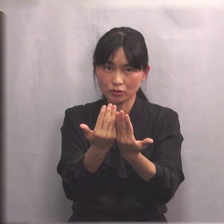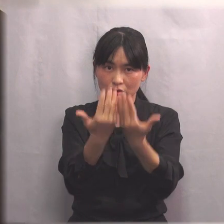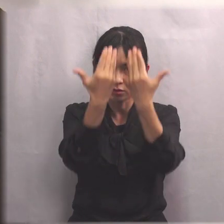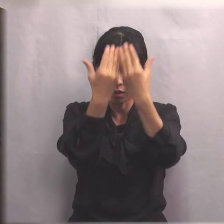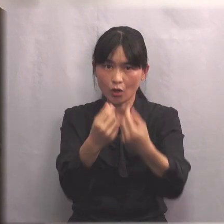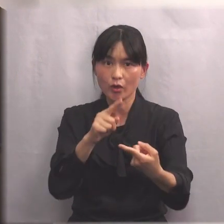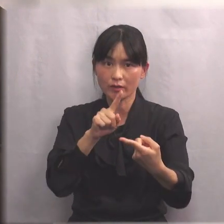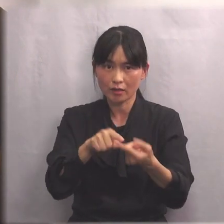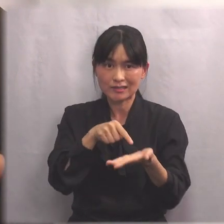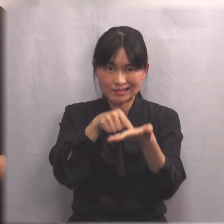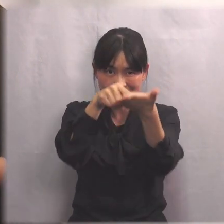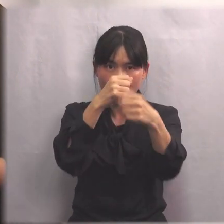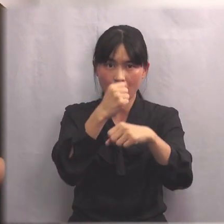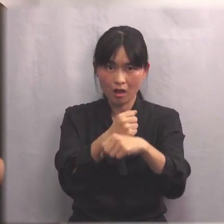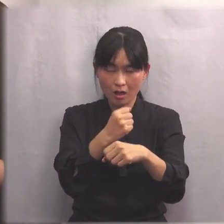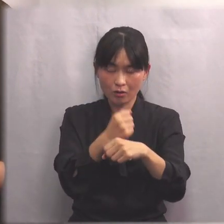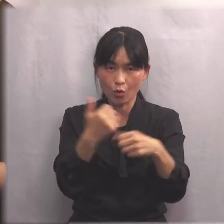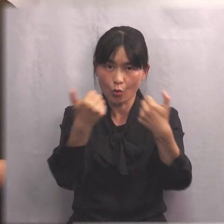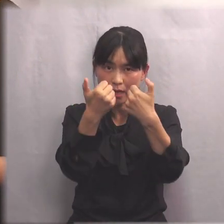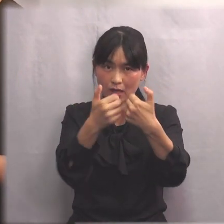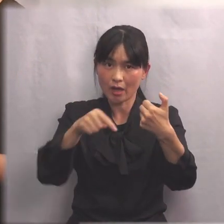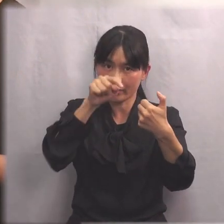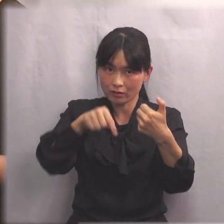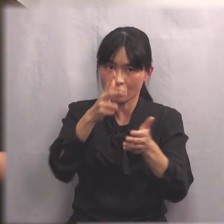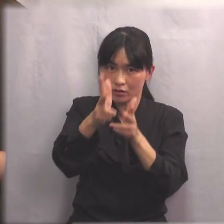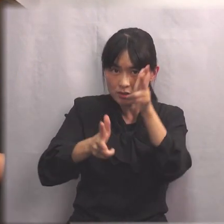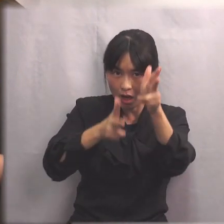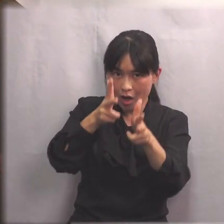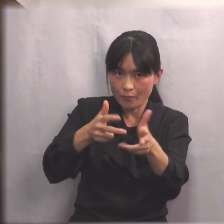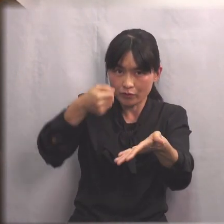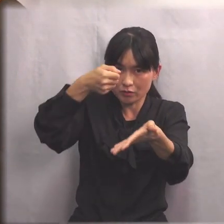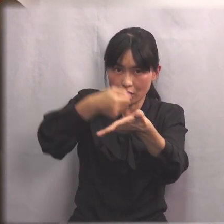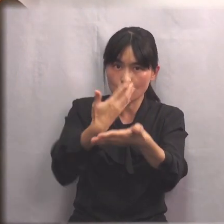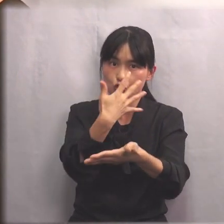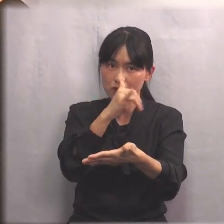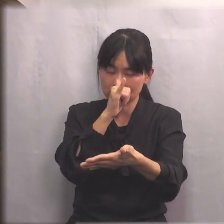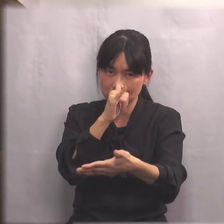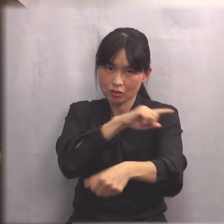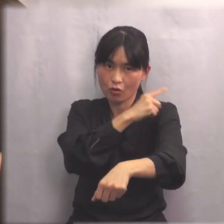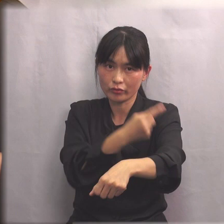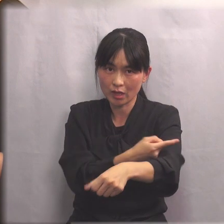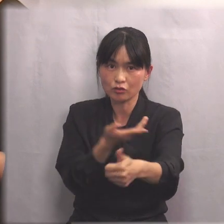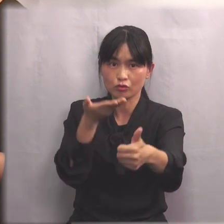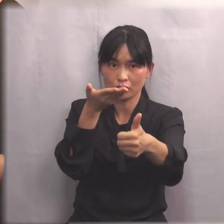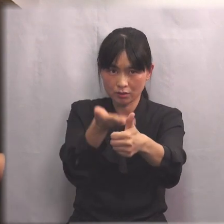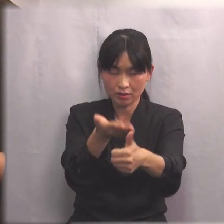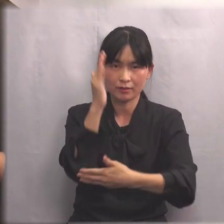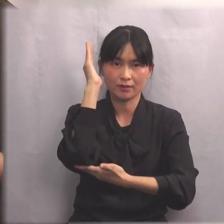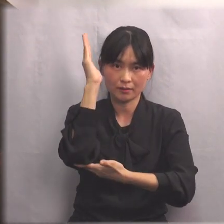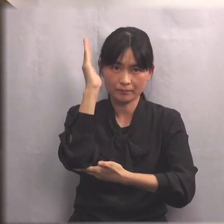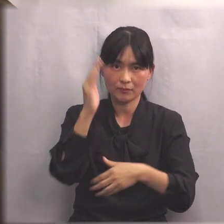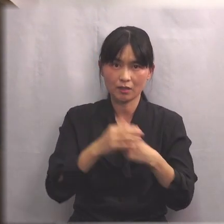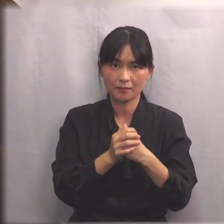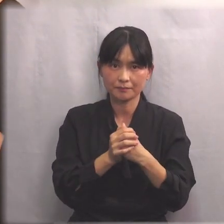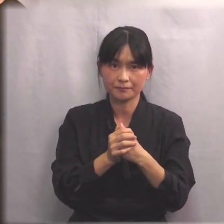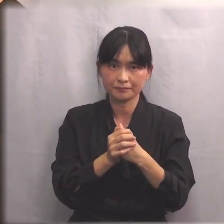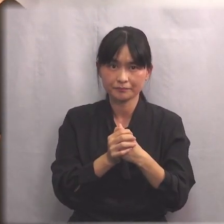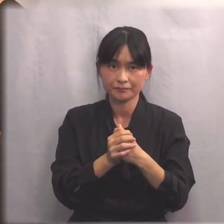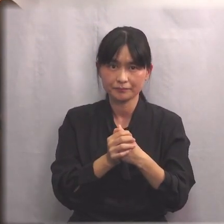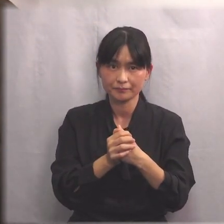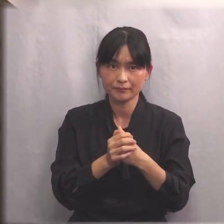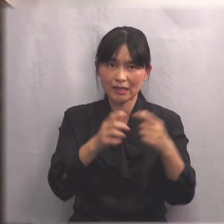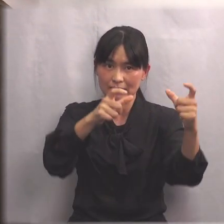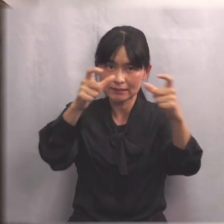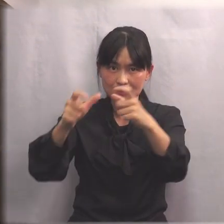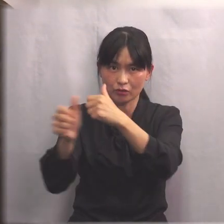기본적으로는 진행을 하고, 이 연석회의 차원에서의 사업을 의결할 수 있게 하자라고 하는 제안입니다.